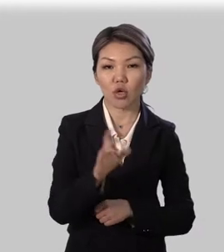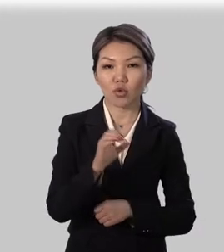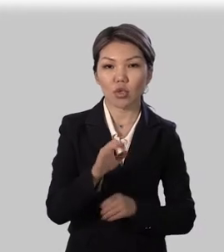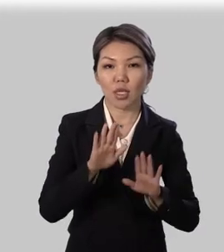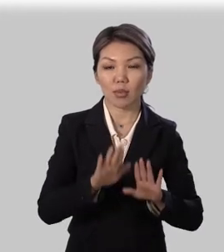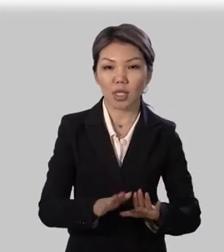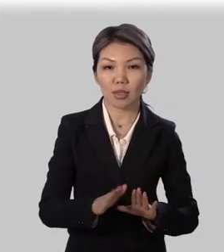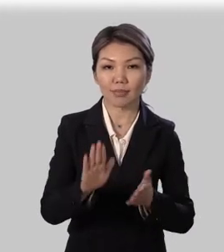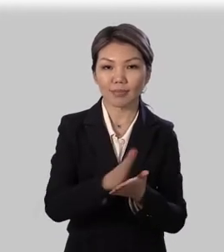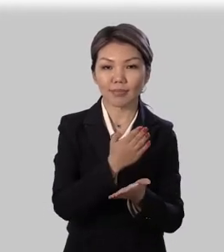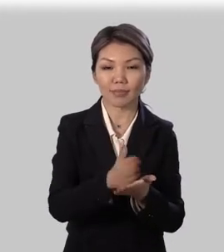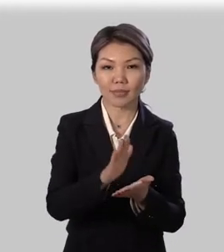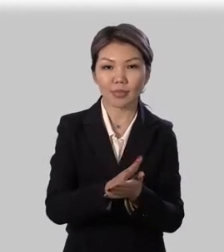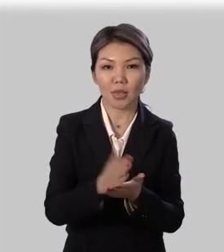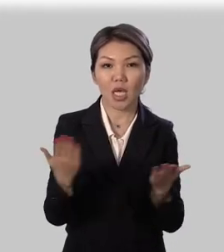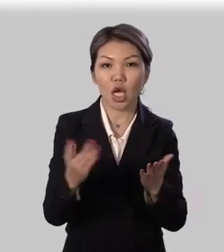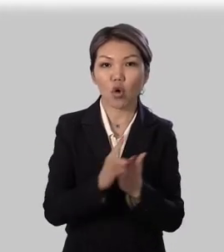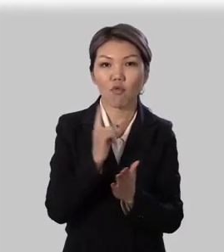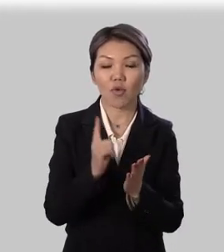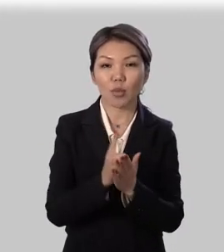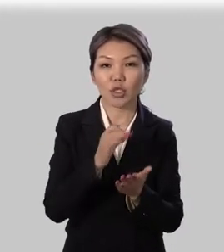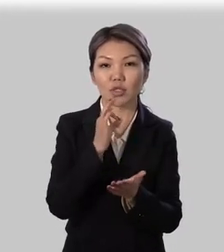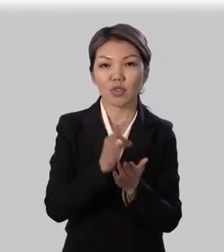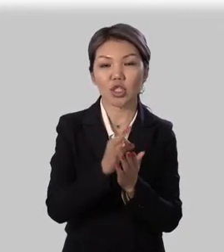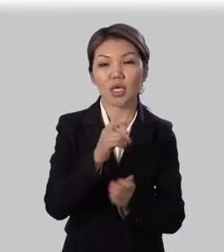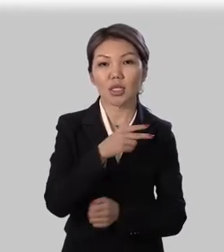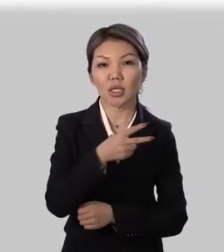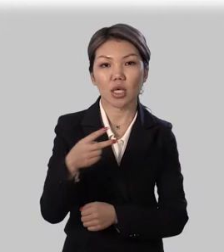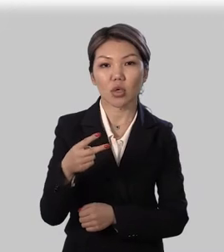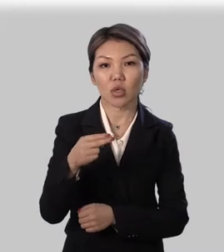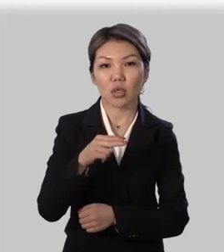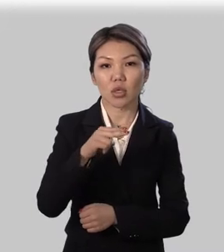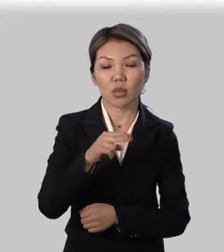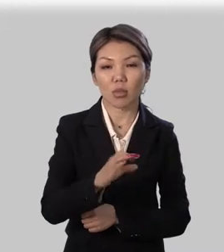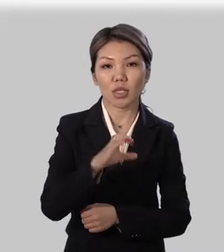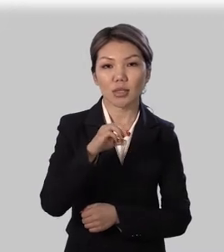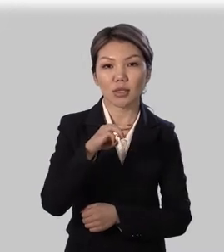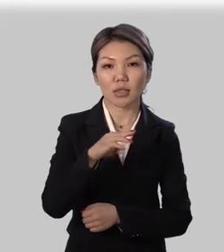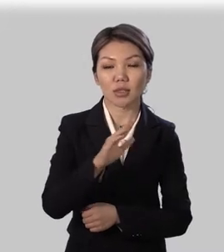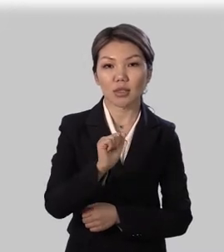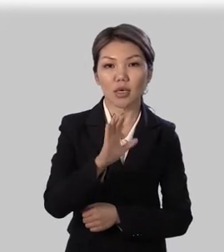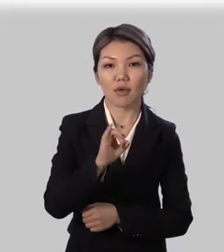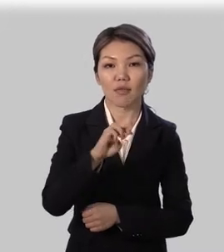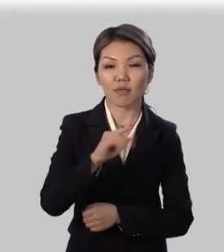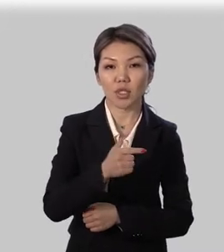на какой вопрос отвечает глагол поставить что сделать